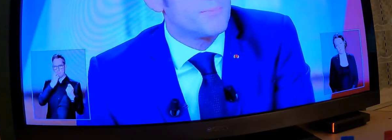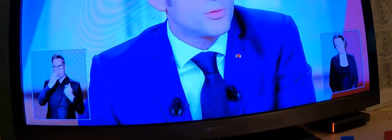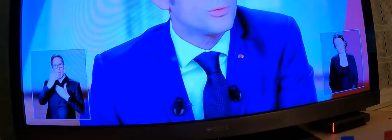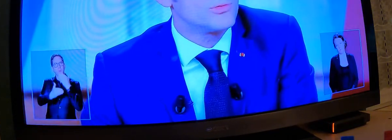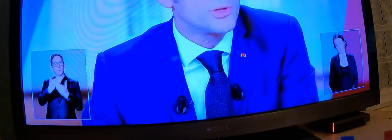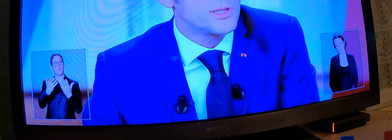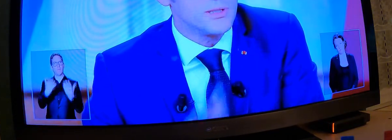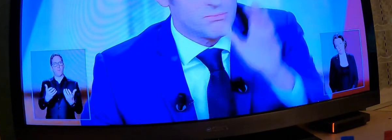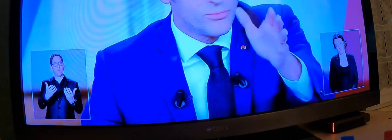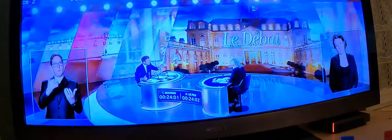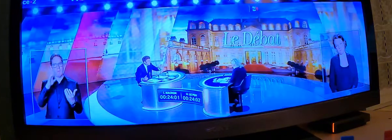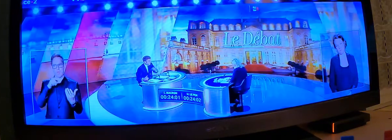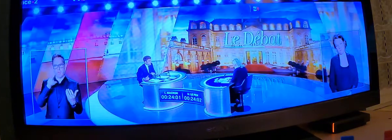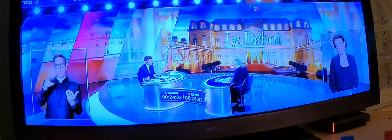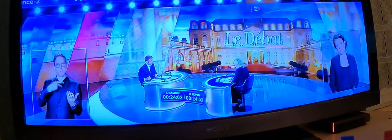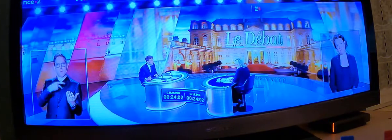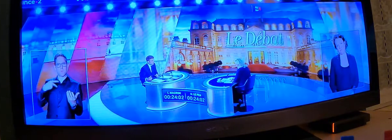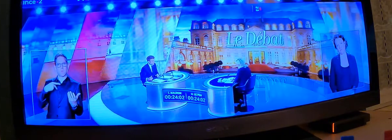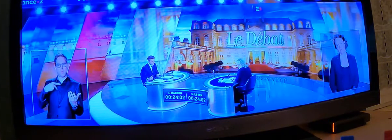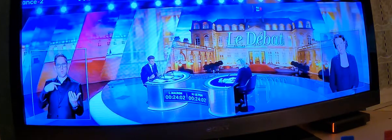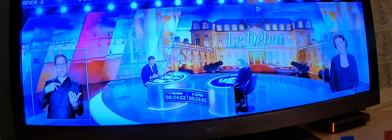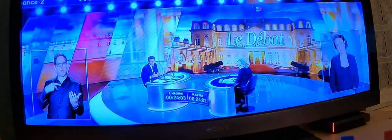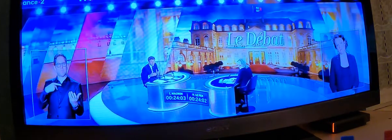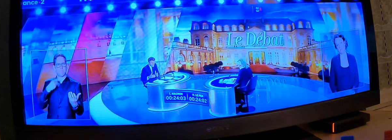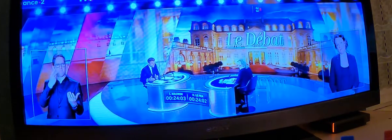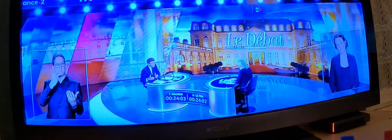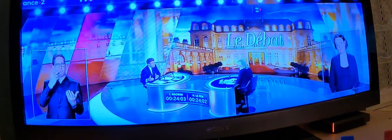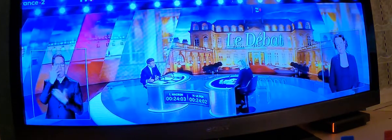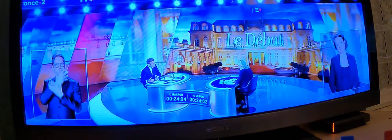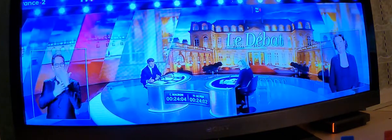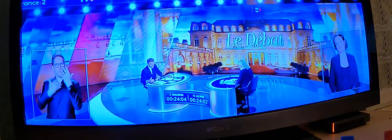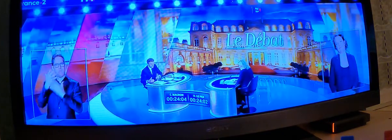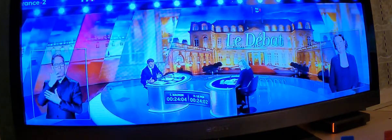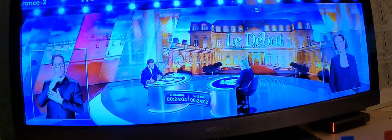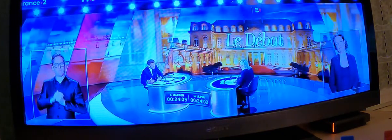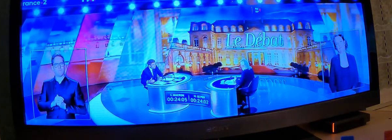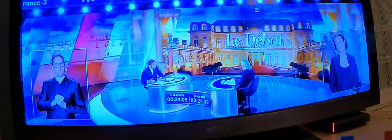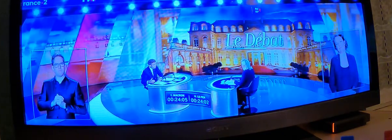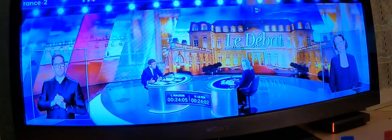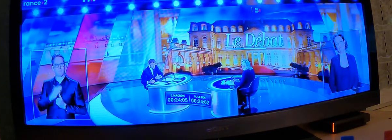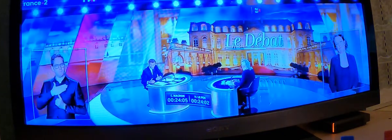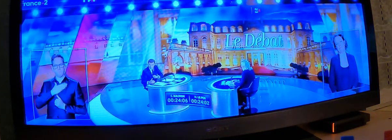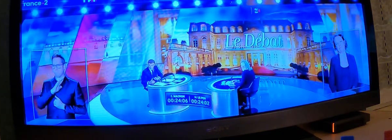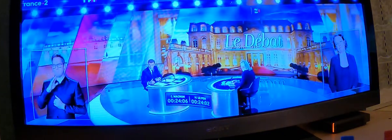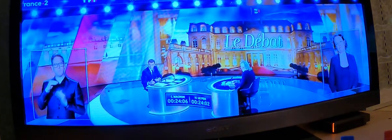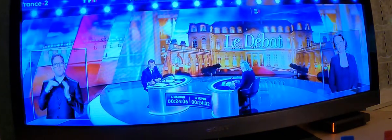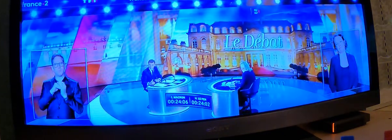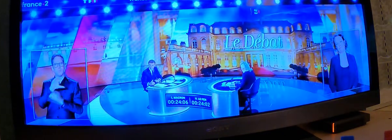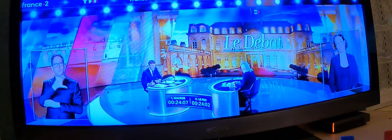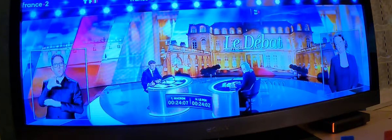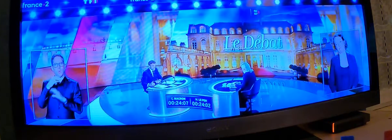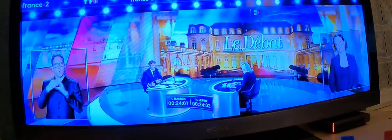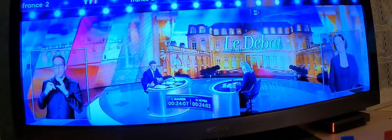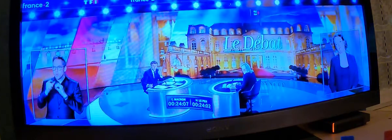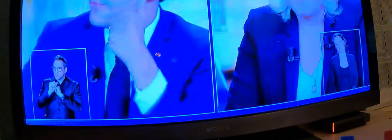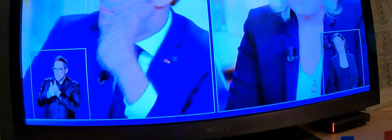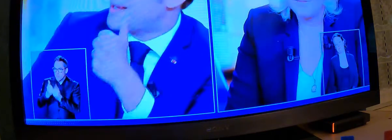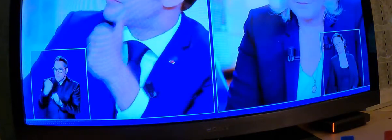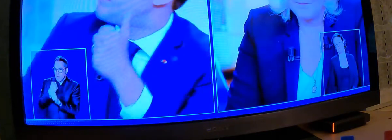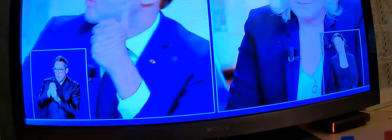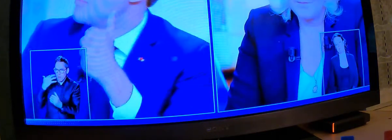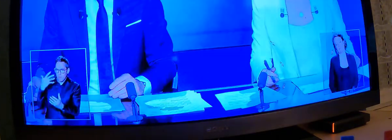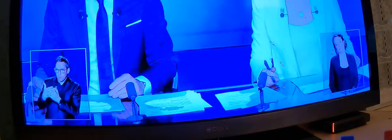fragilise les pensions de nos retraités. Vous n'êtes pas clair là-dessus. Moi je veux continuer d'améliorer les pensions et les mettre à 1100 euros pour ceux qui ont une carrière complète. Je